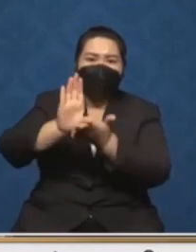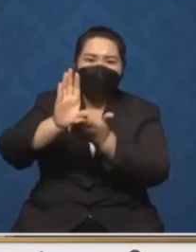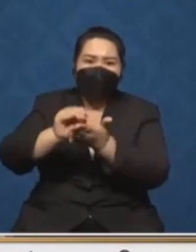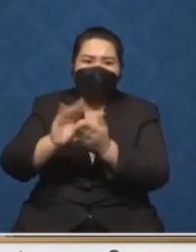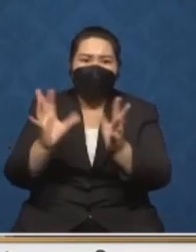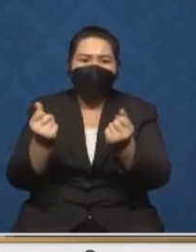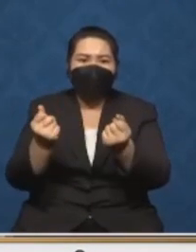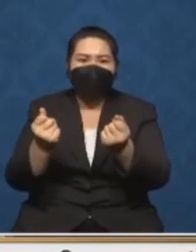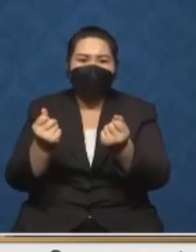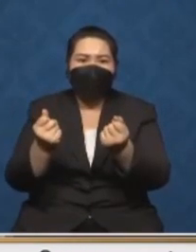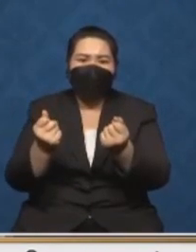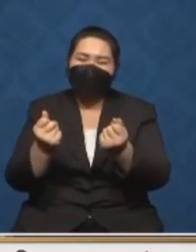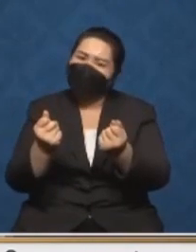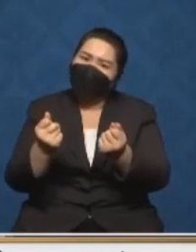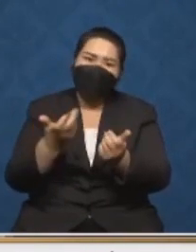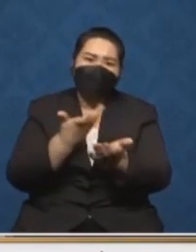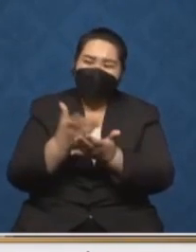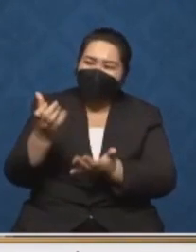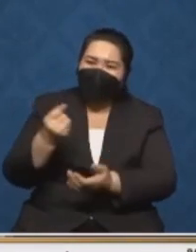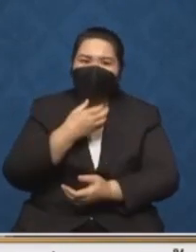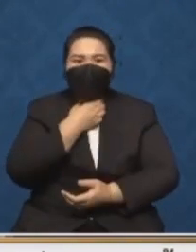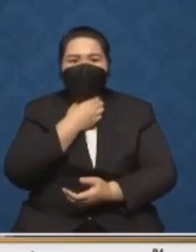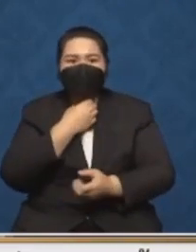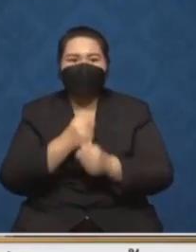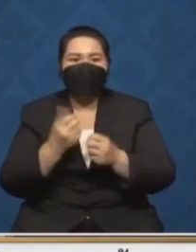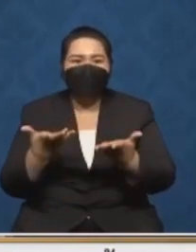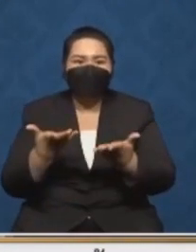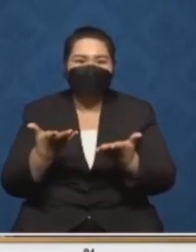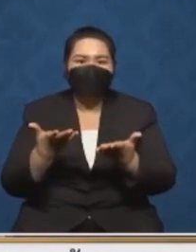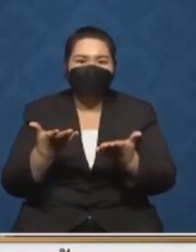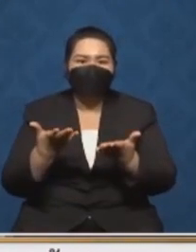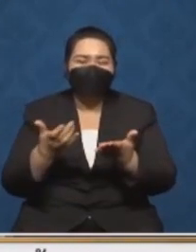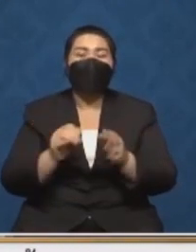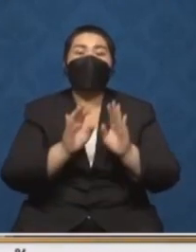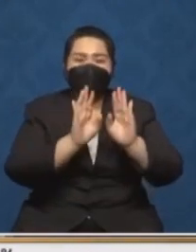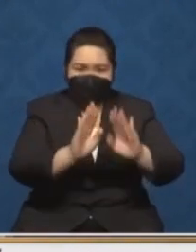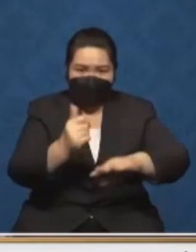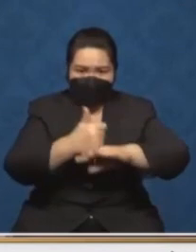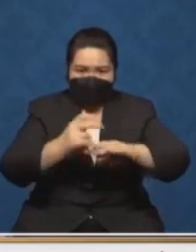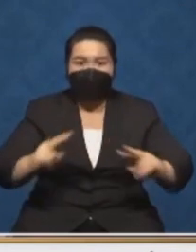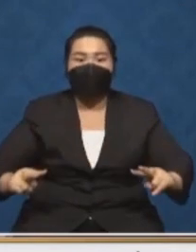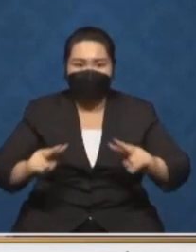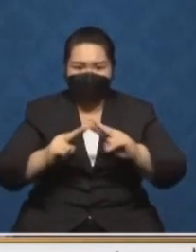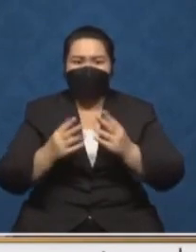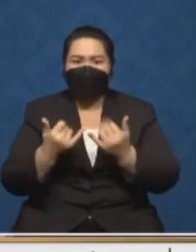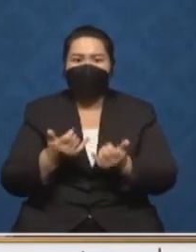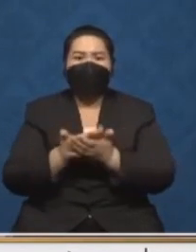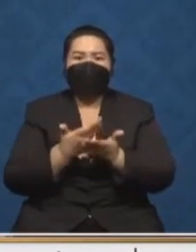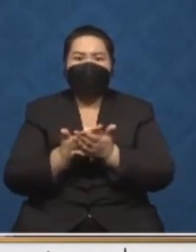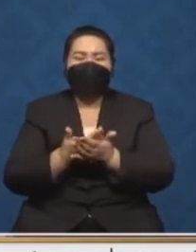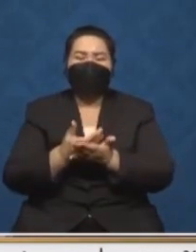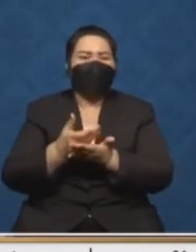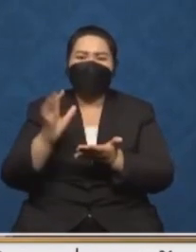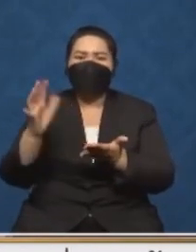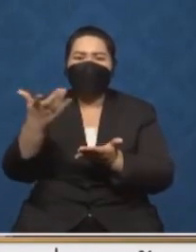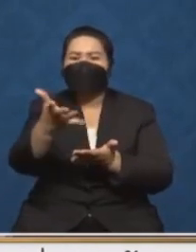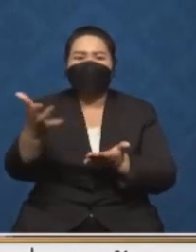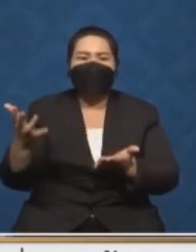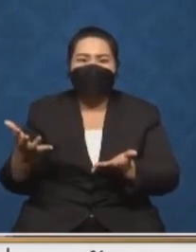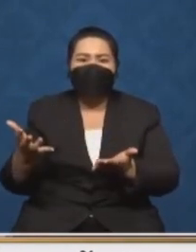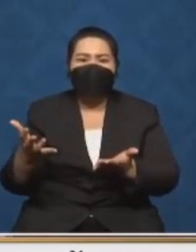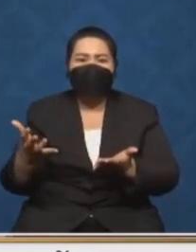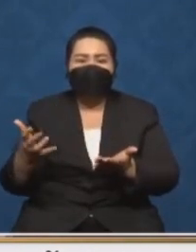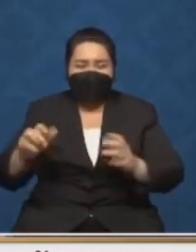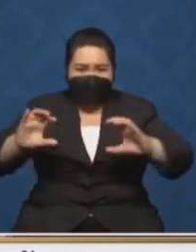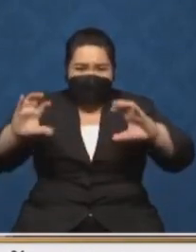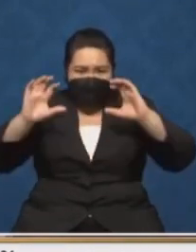เขาไมรจะเอาเงินส่วไหนมาให้นะเงินสะสมผมตองฝาก mosquito มันไม่มเงิน รัฐบาลต